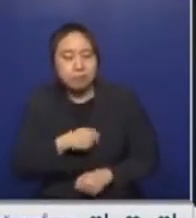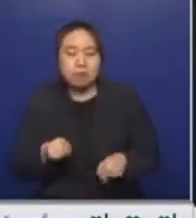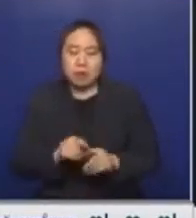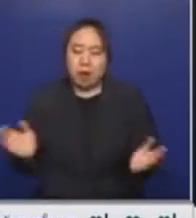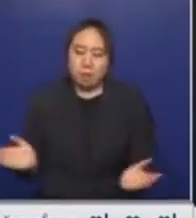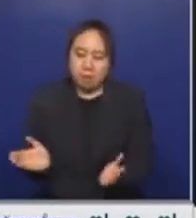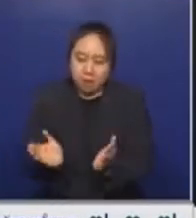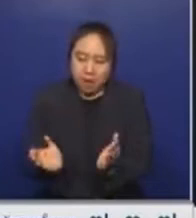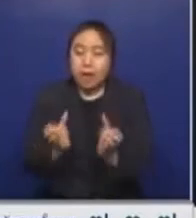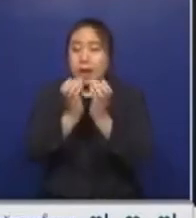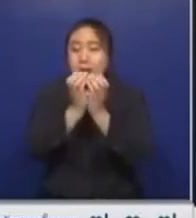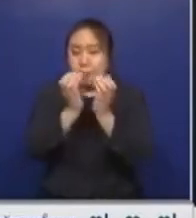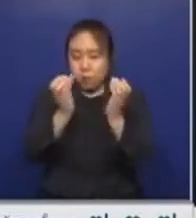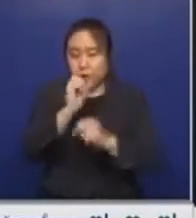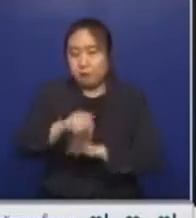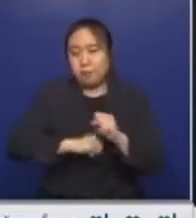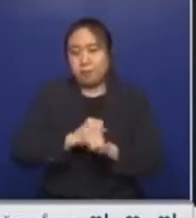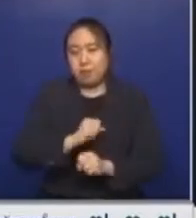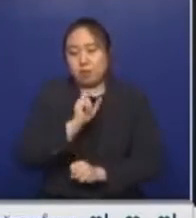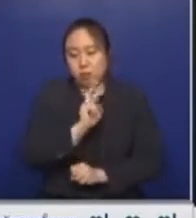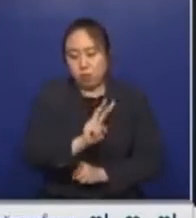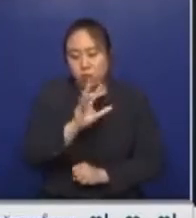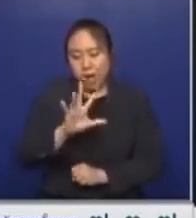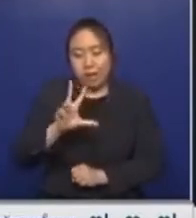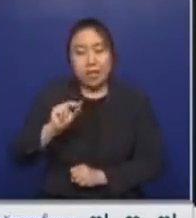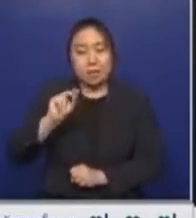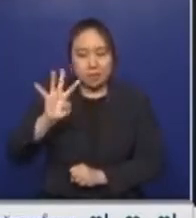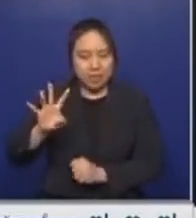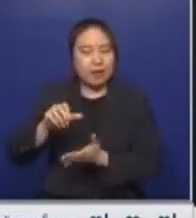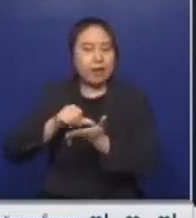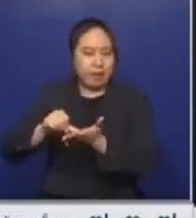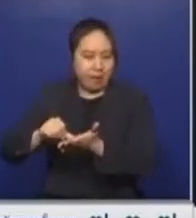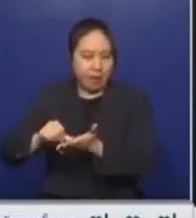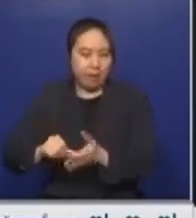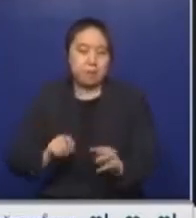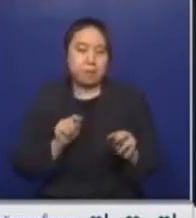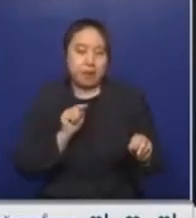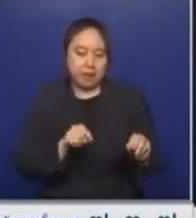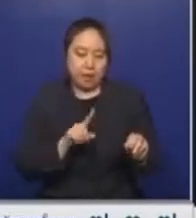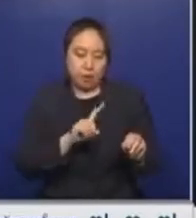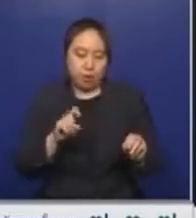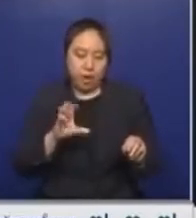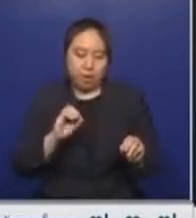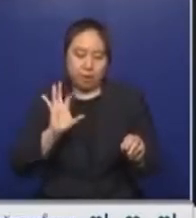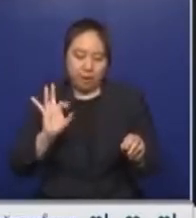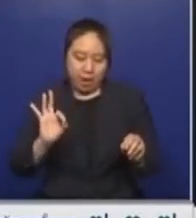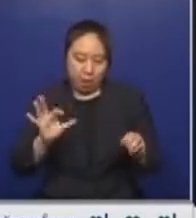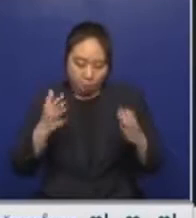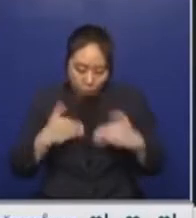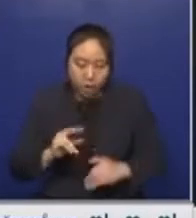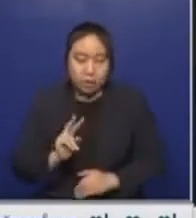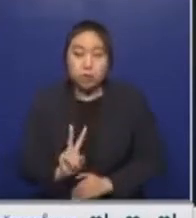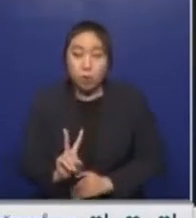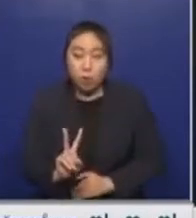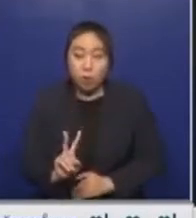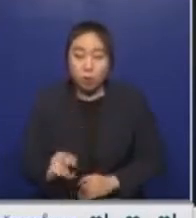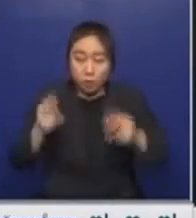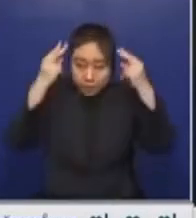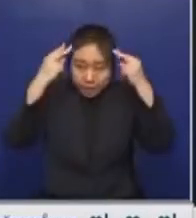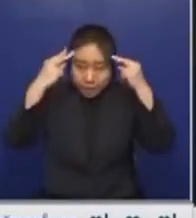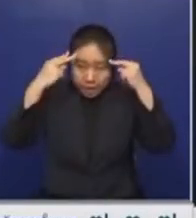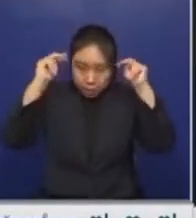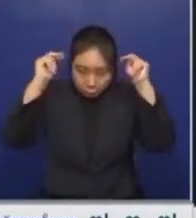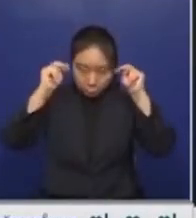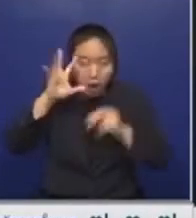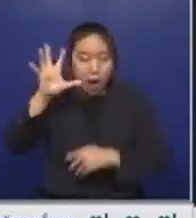การแก้ไขรัฐธรรมนูญปี2534ในมาตราที่159 วรรค 2ว่านายกรัฐมนตรีต้องม